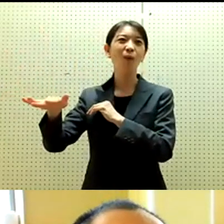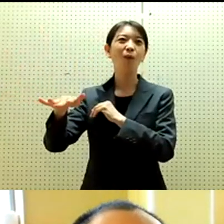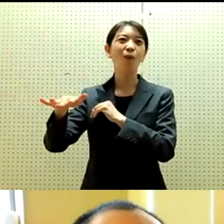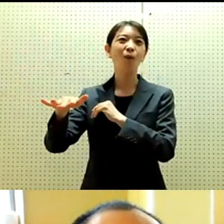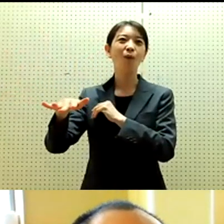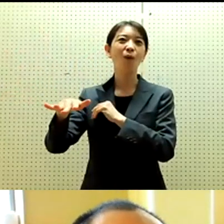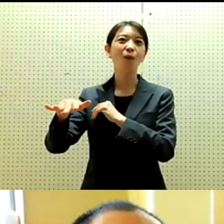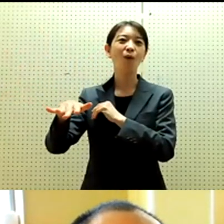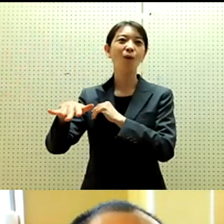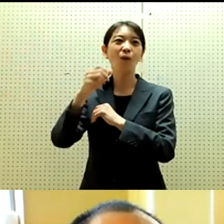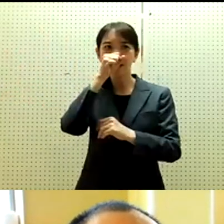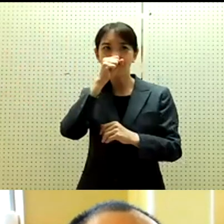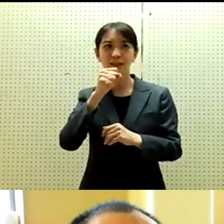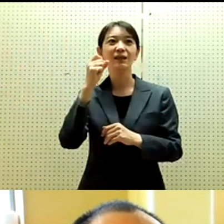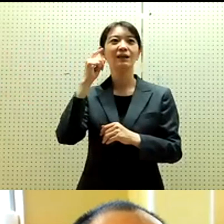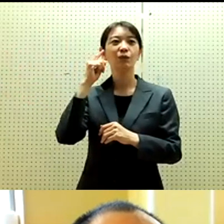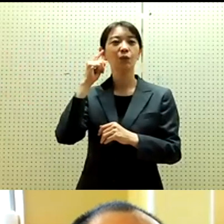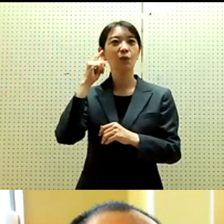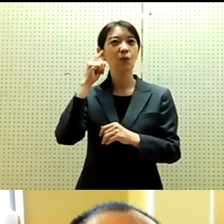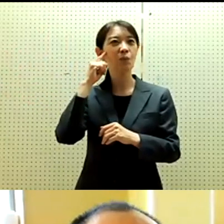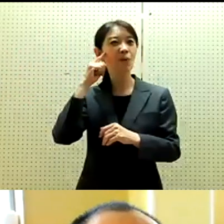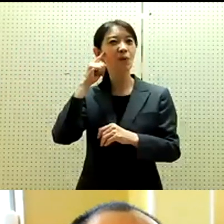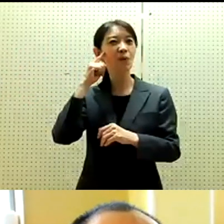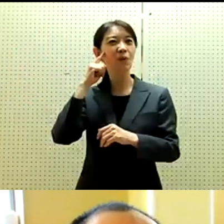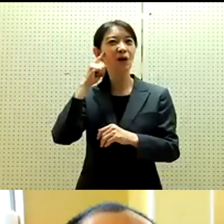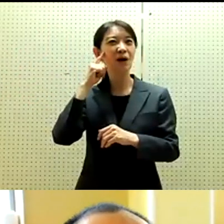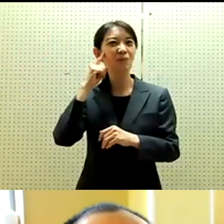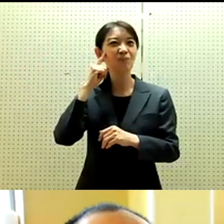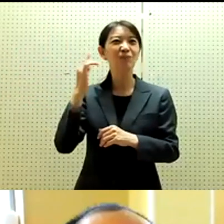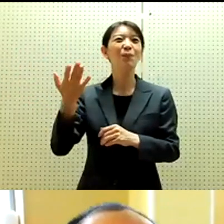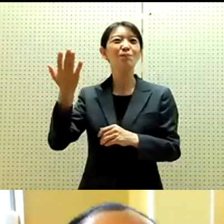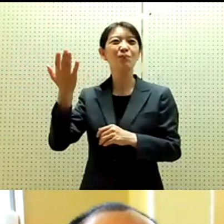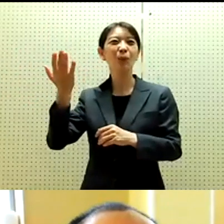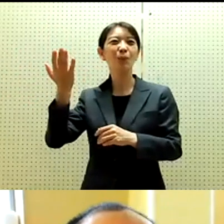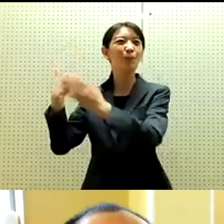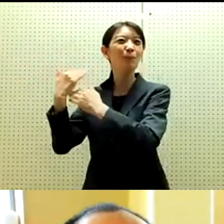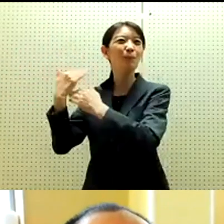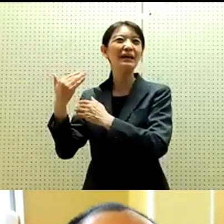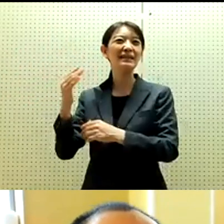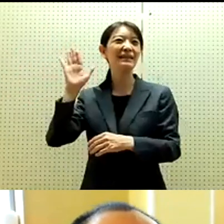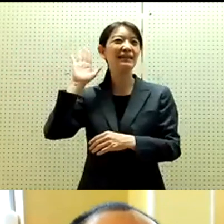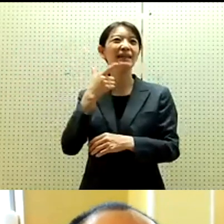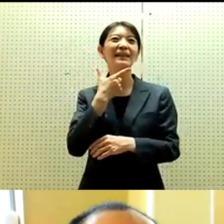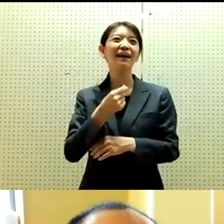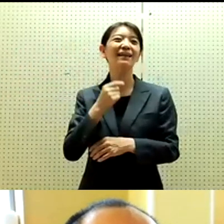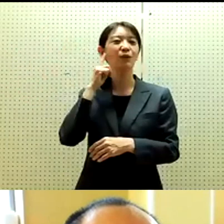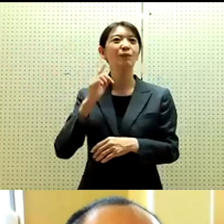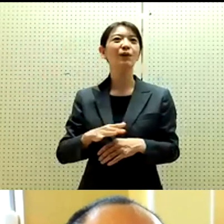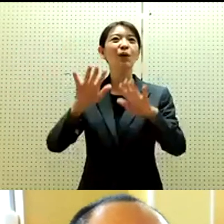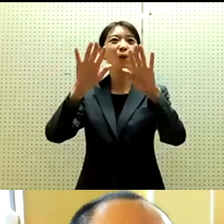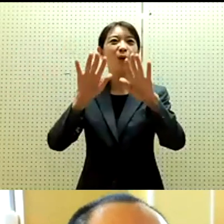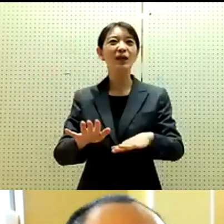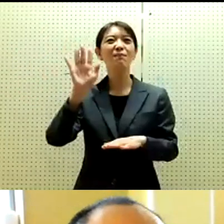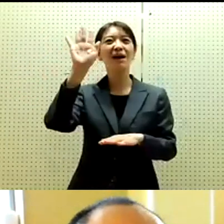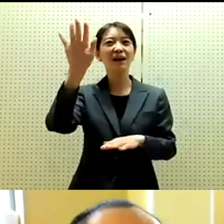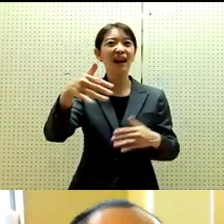思ったんじゃないかなと思って、ちょっともうちょっと前に聞きたかったななんていう。 これ今から動画にして配信しましょうよ。 あ、